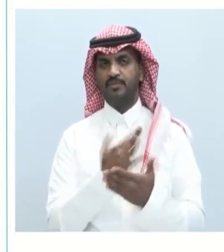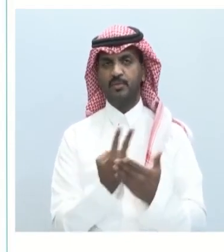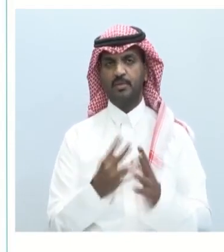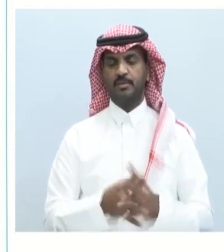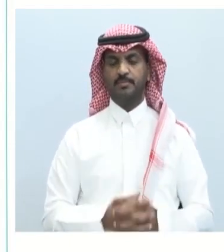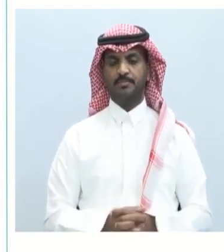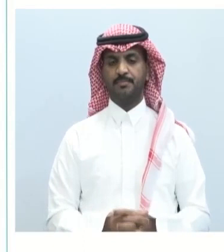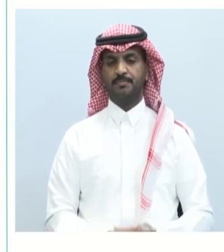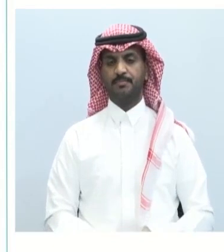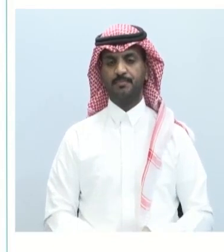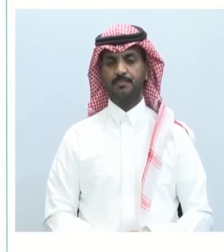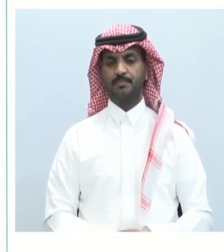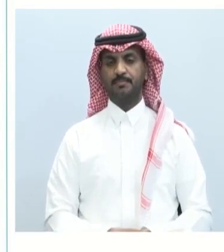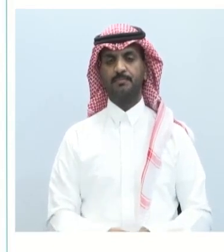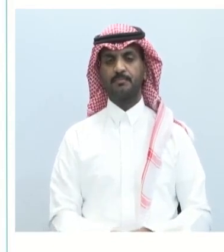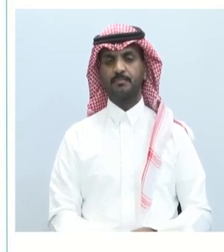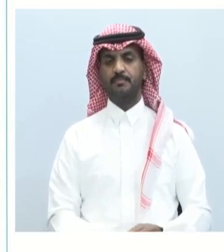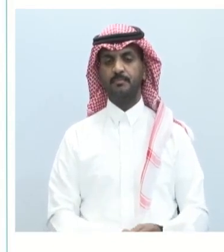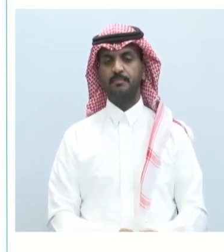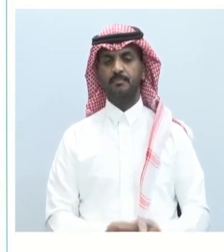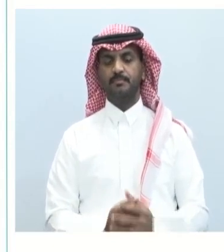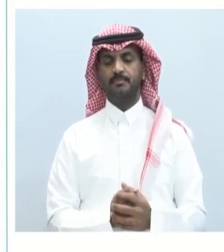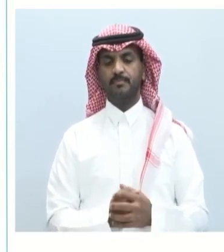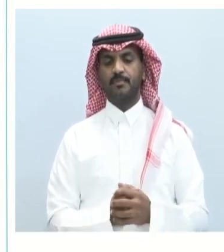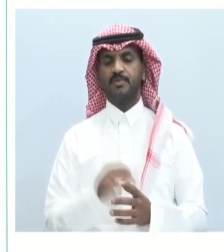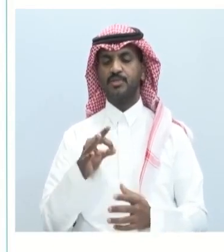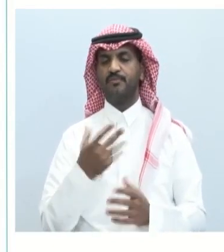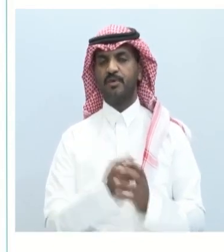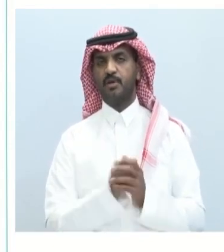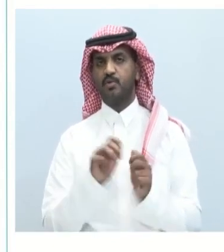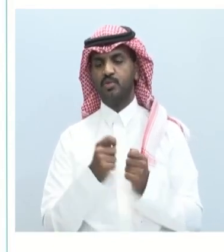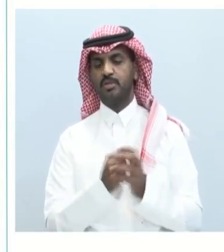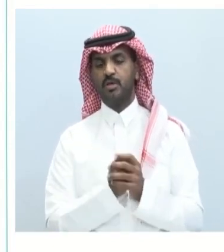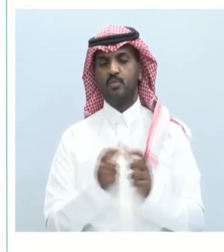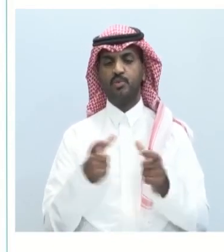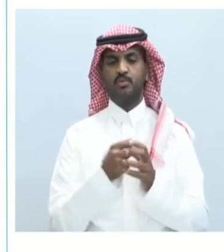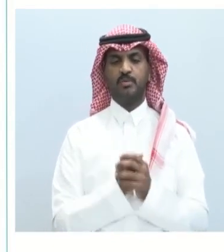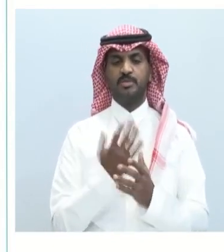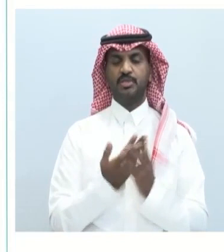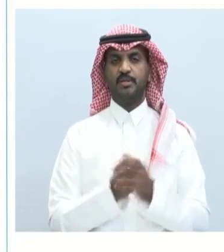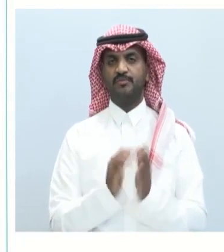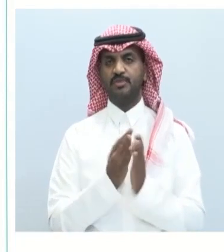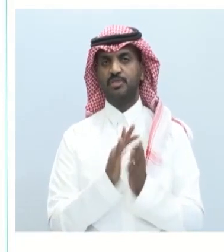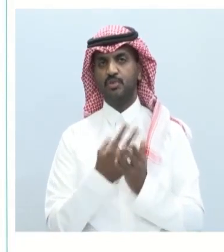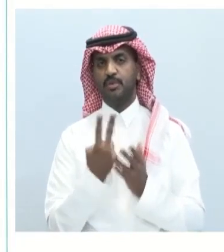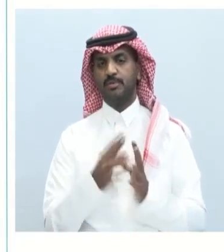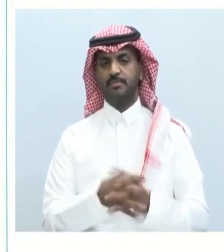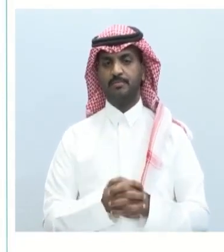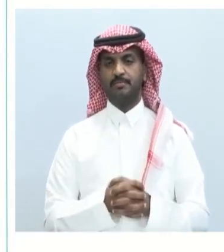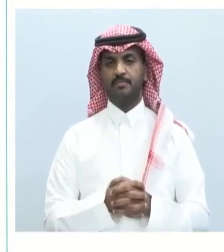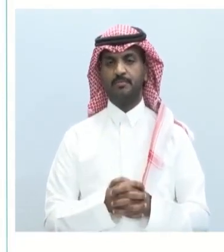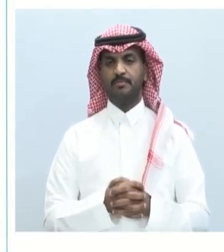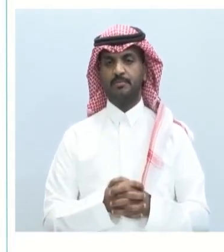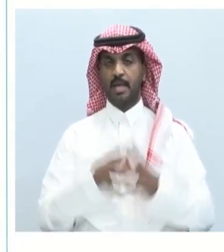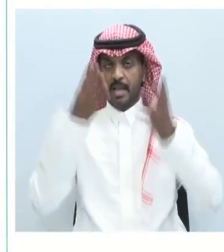الثاني احسنت صفر او سجل او مجموعه من السجلات في الجدول الثاني